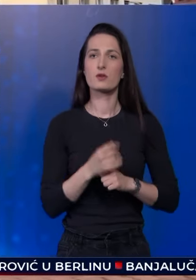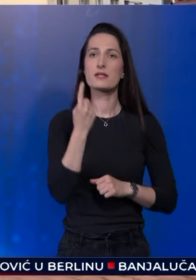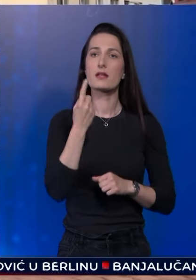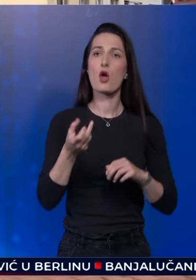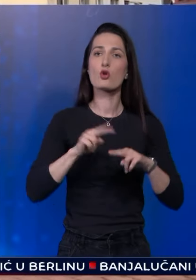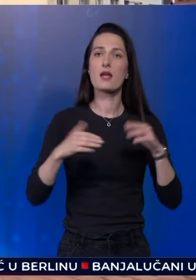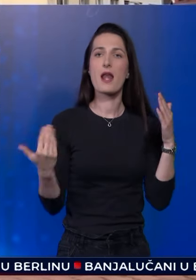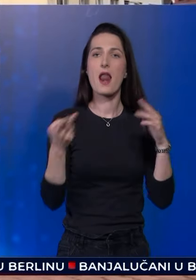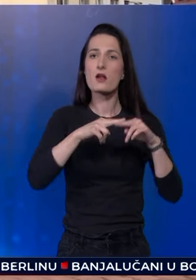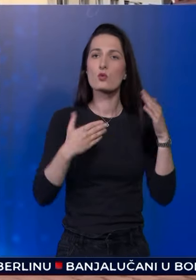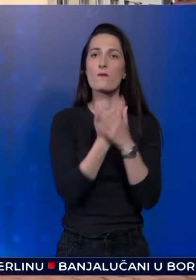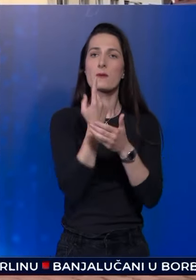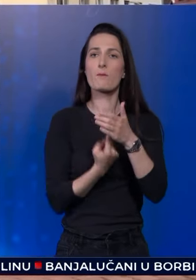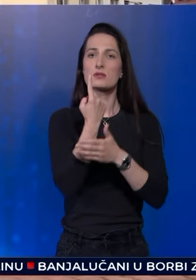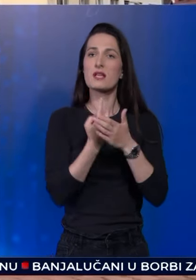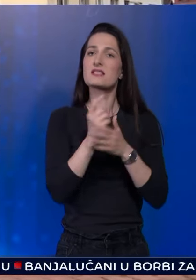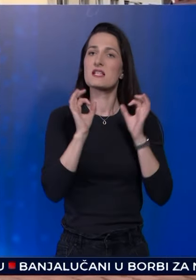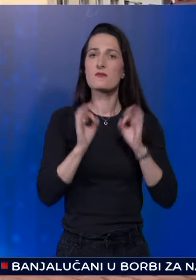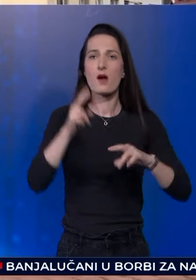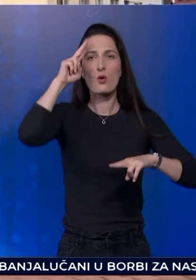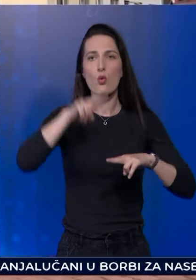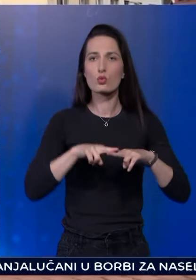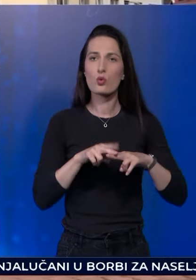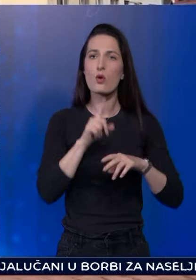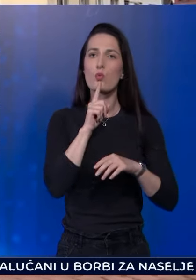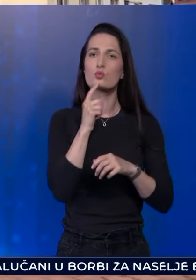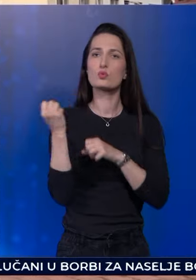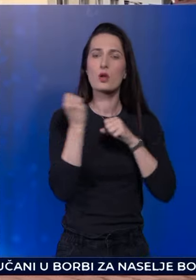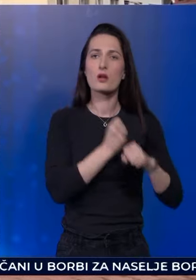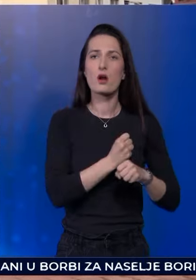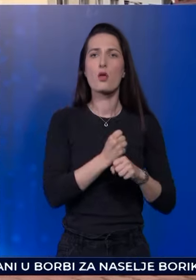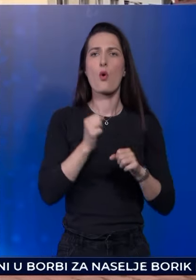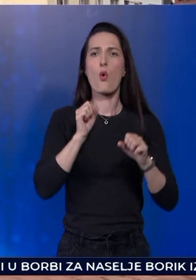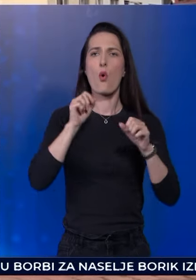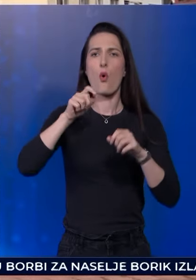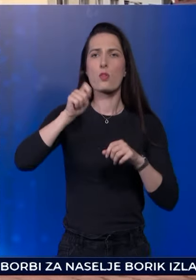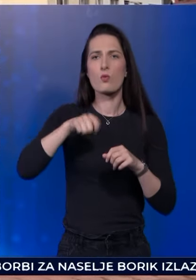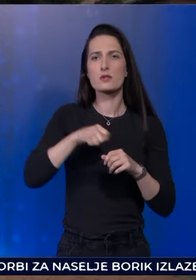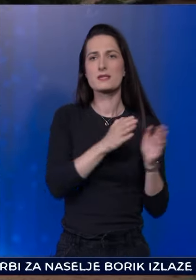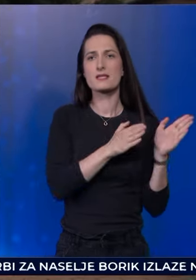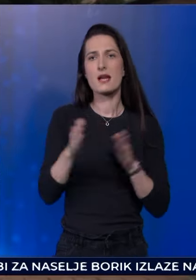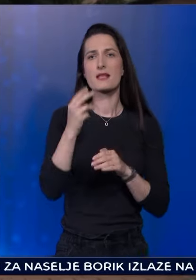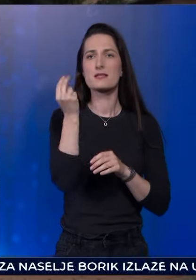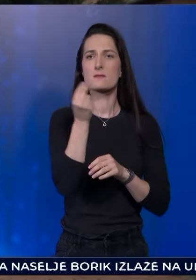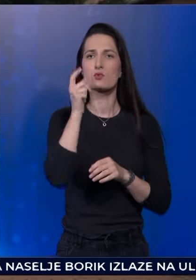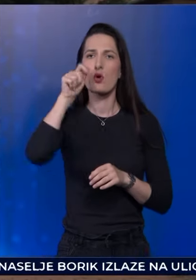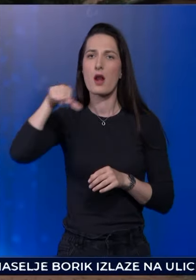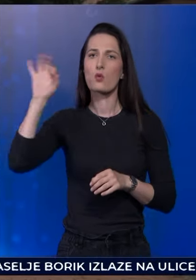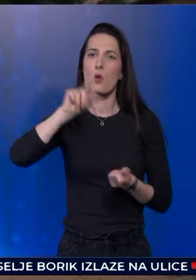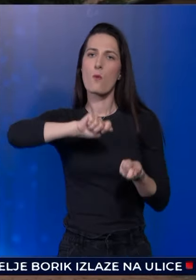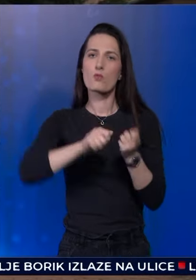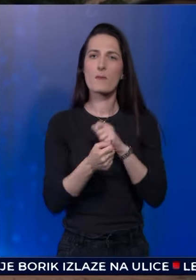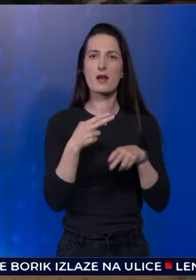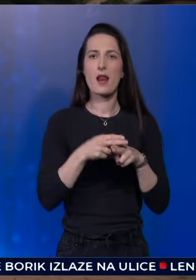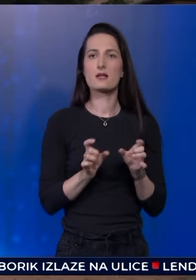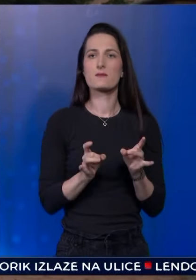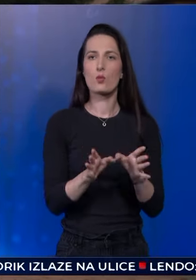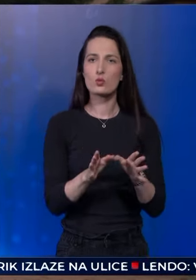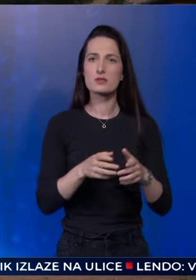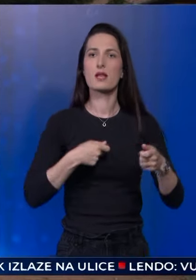od najnovijih posljedica je svakako odluka koju su donijeli odbornici iz reda srpskog naroda o promjeni naziva ulica,